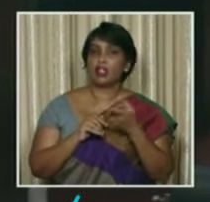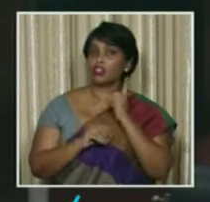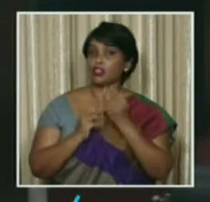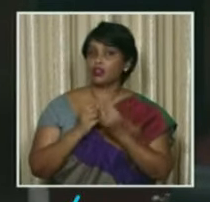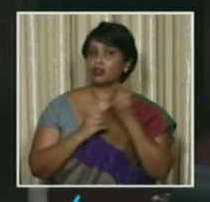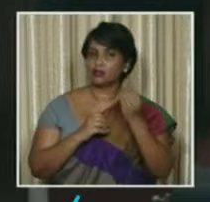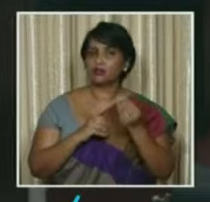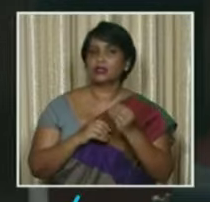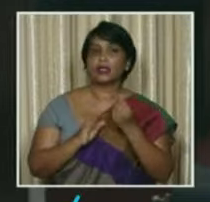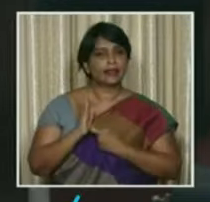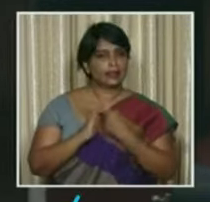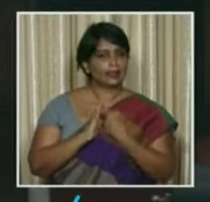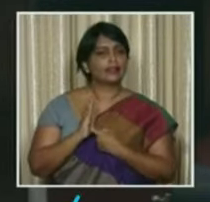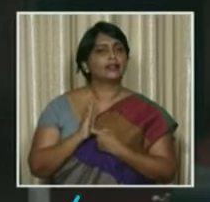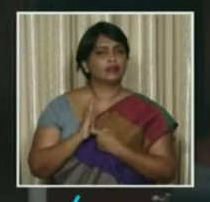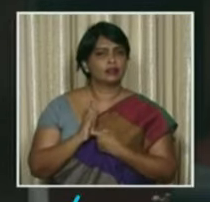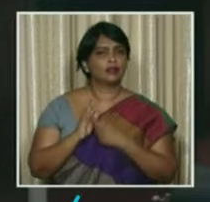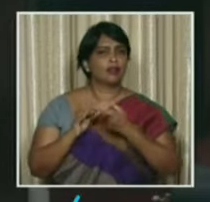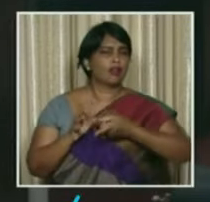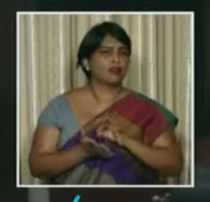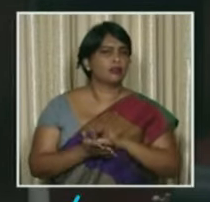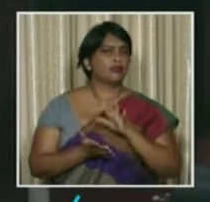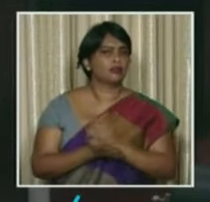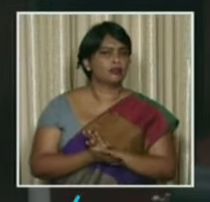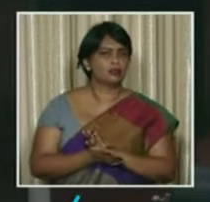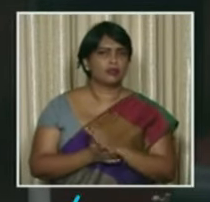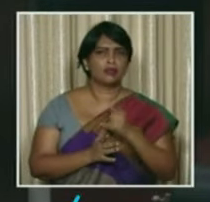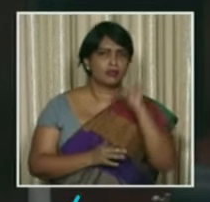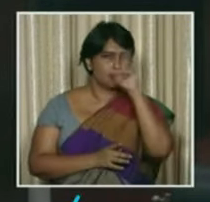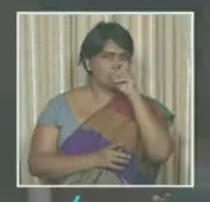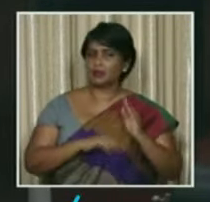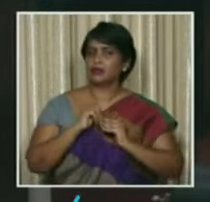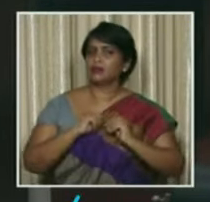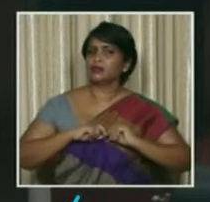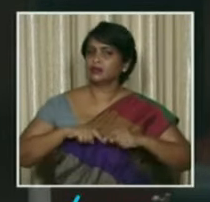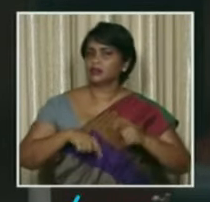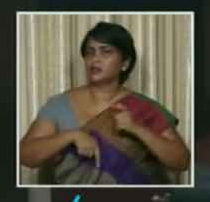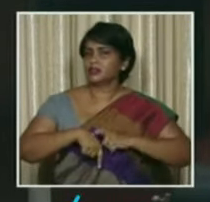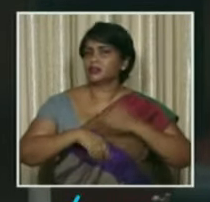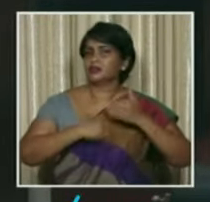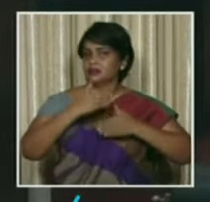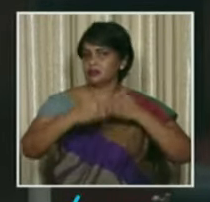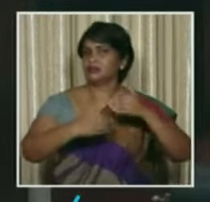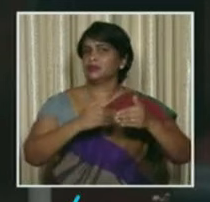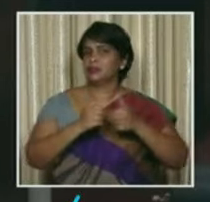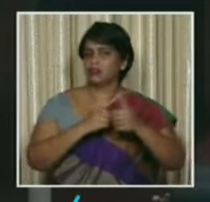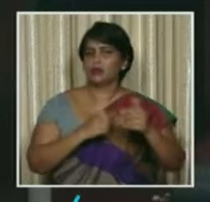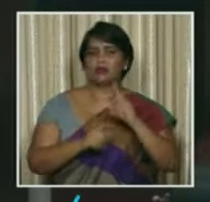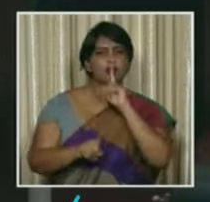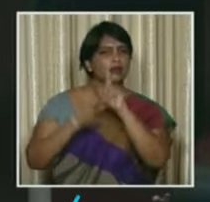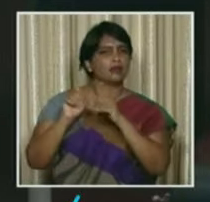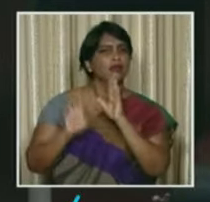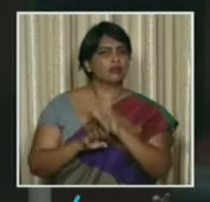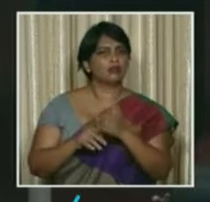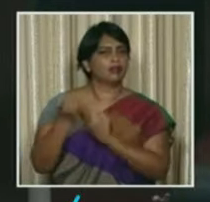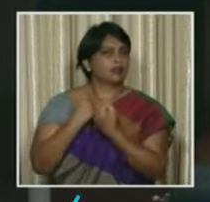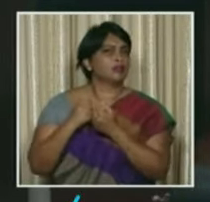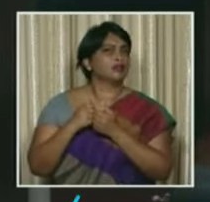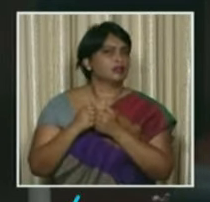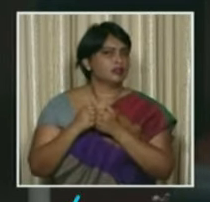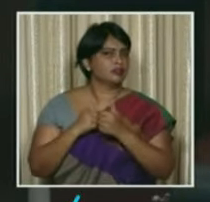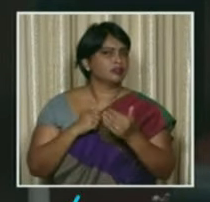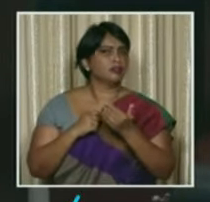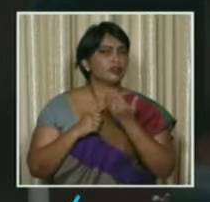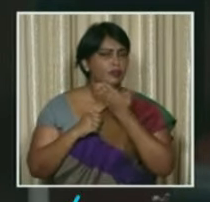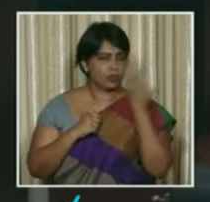ලබා දෙන අවශ්‍ය නීති පද්ධතිය අපි සම්මත කරගත්තේ දැනට මාස කිහිපයකට කලින් අදාළ පාර්ශ්ව වෙන්න පුළුවන් ෆැමිලි ඉදිරිපත්